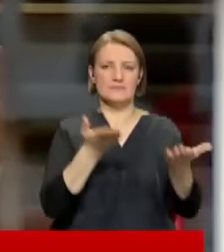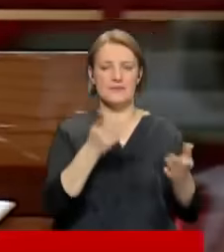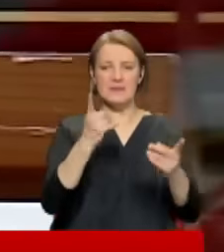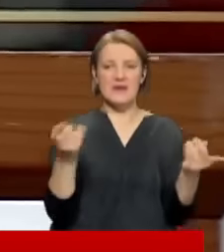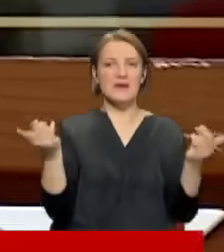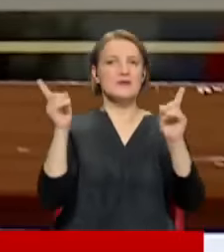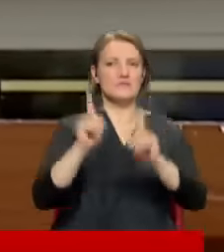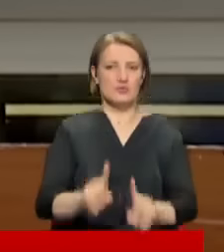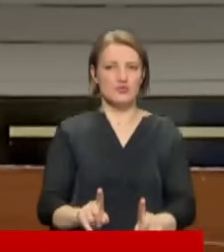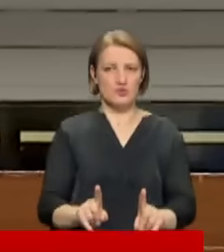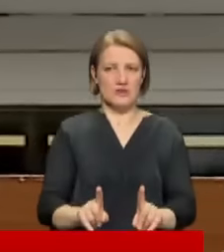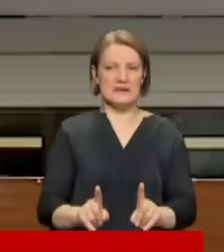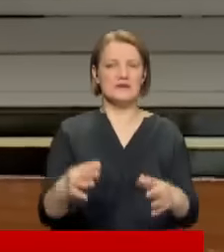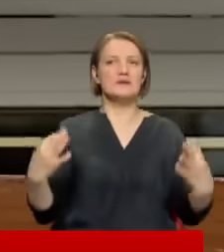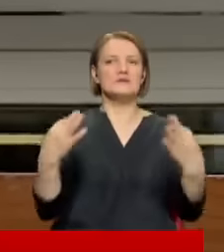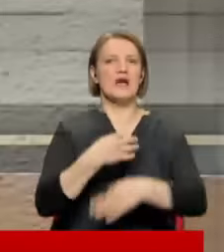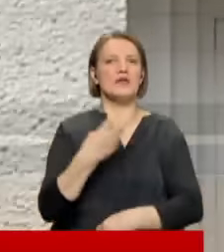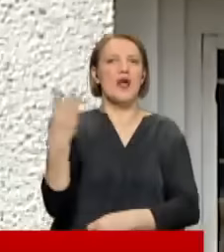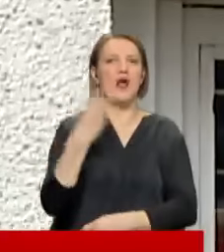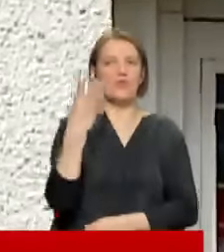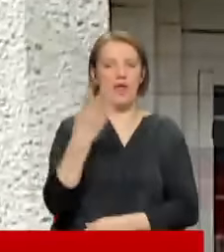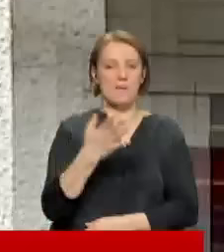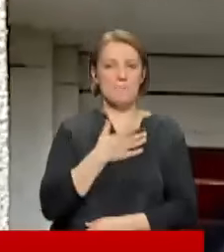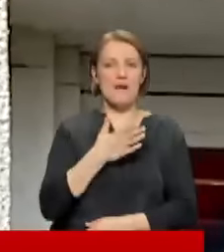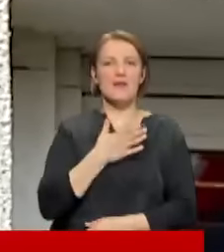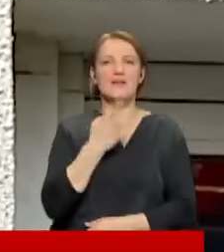araya geleceğiz Sayın Erdoğan'la.